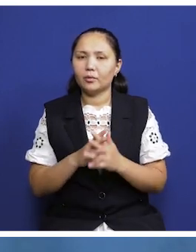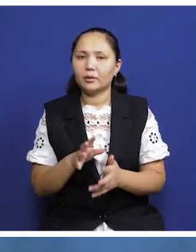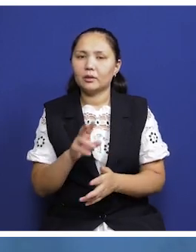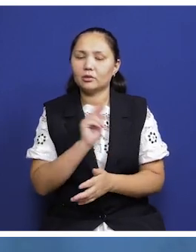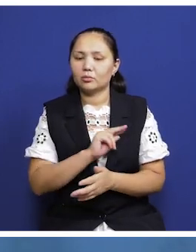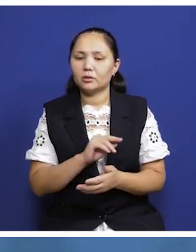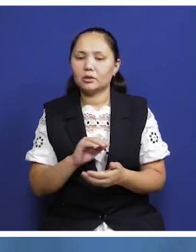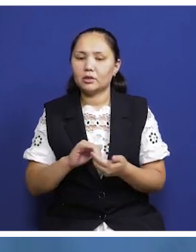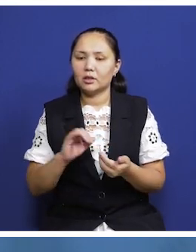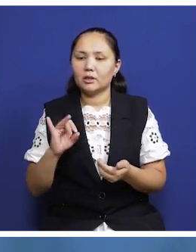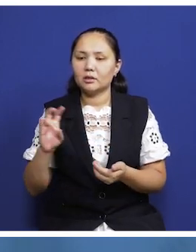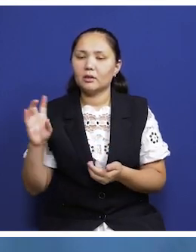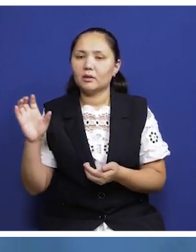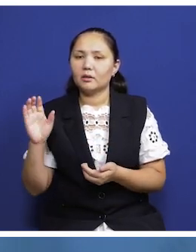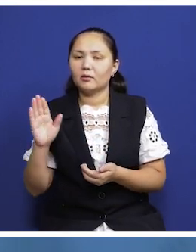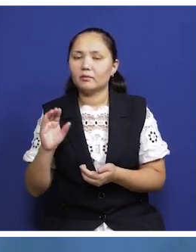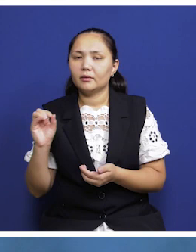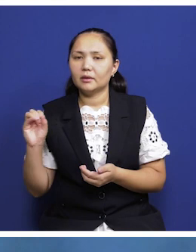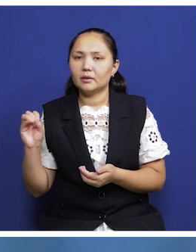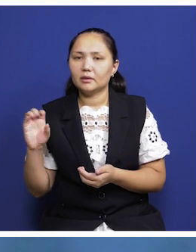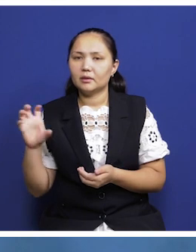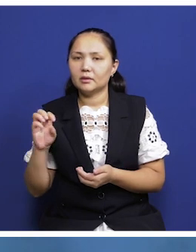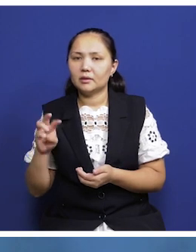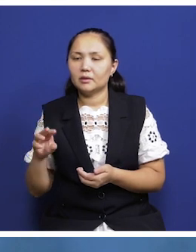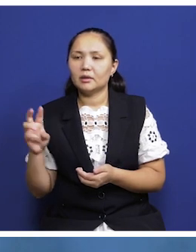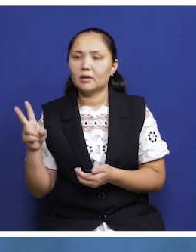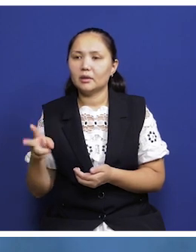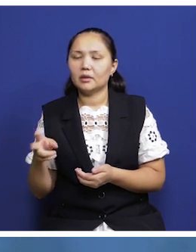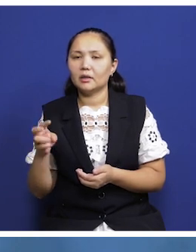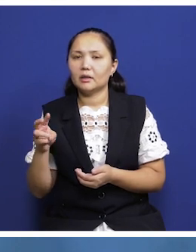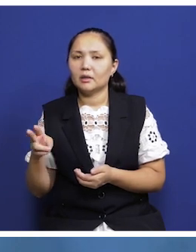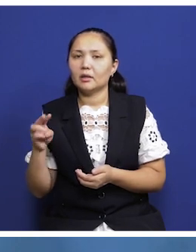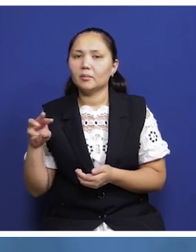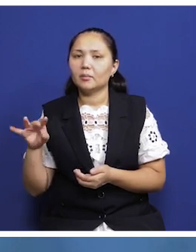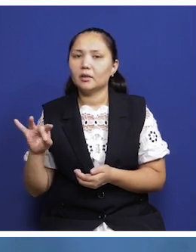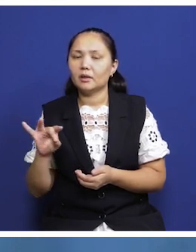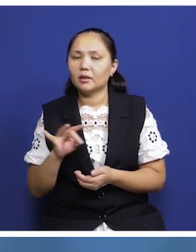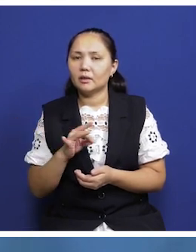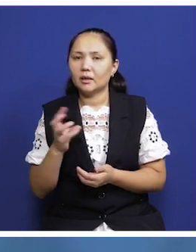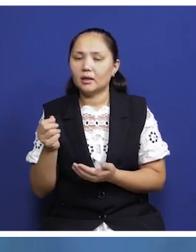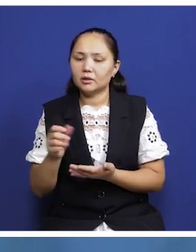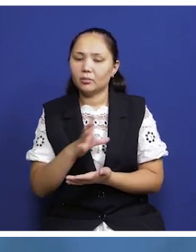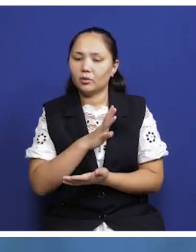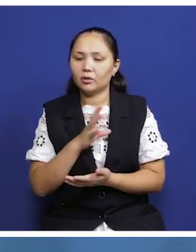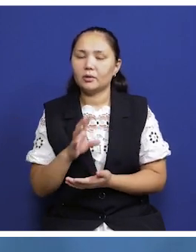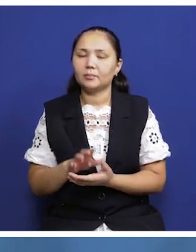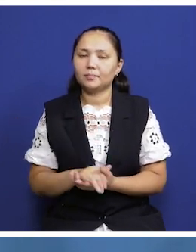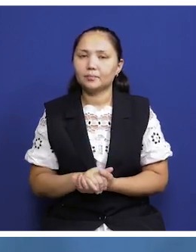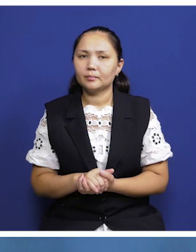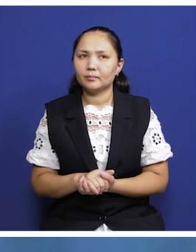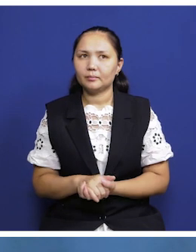тартылған инвестиция көлемі 2019 жылы 2,2 миллиард теңге болса, былтыр 8,7 миллиард теңгеге жетіп, 4 есеге артып